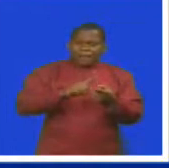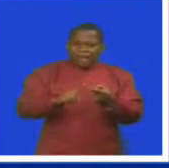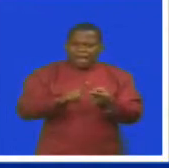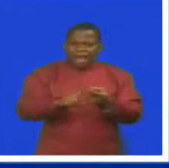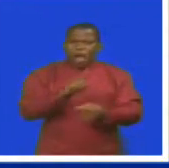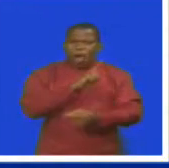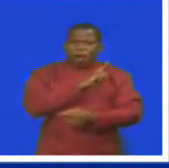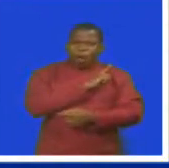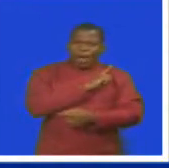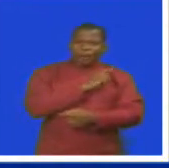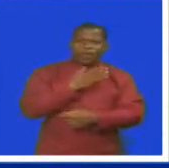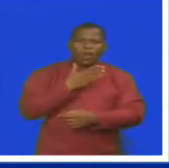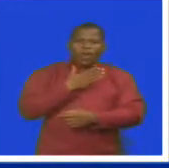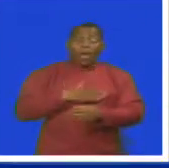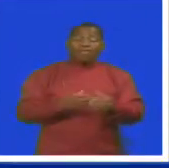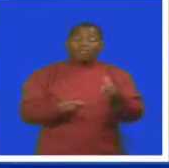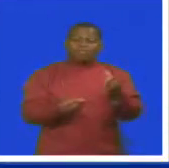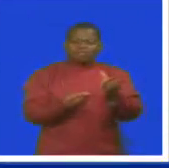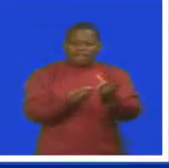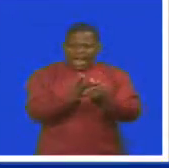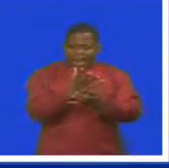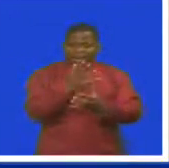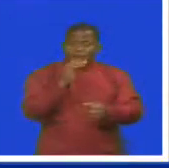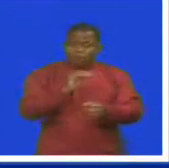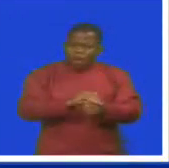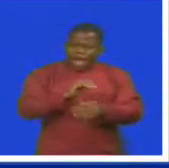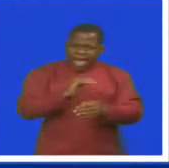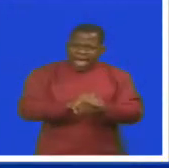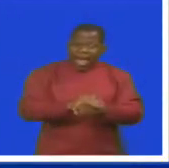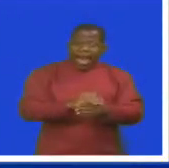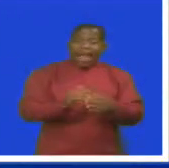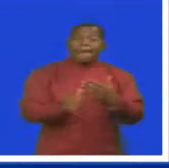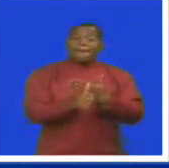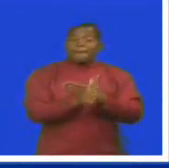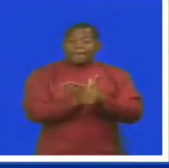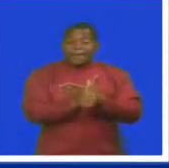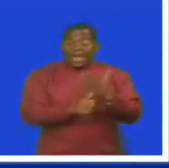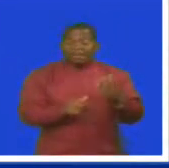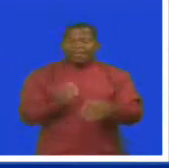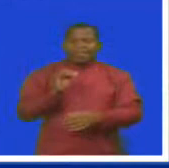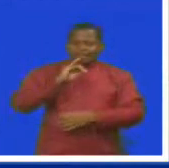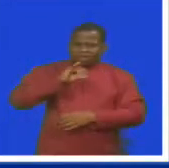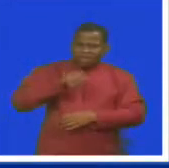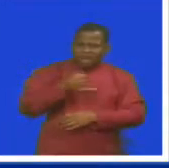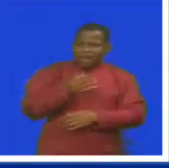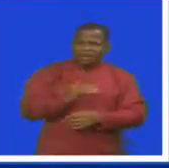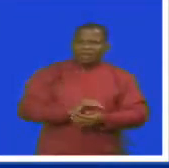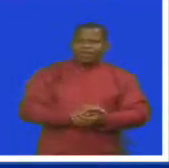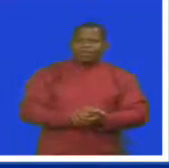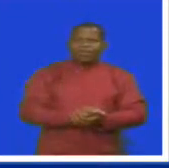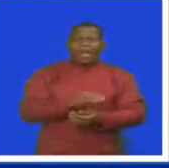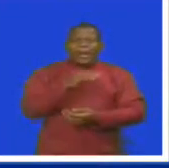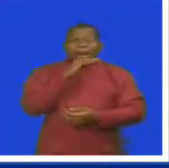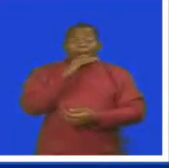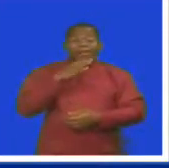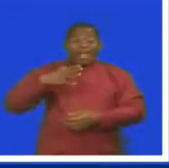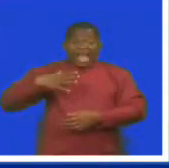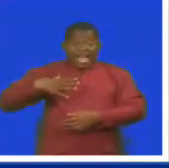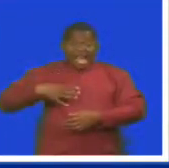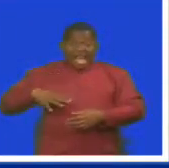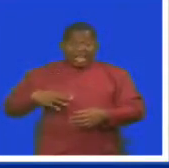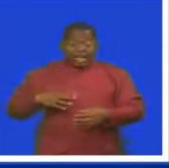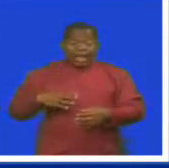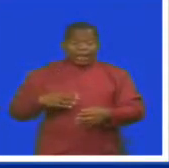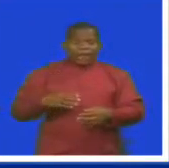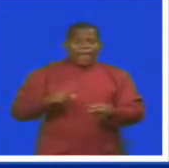2021 so shows nje besemile nje imidlalo yema opens yabo Swazi Swaziland Open Eswatini Open onke la imidlalo